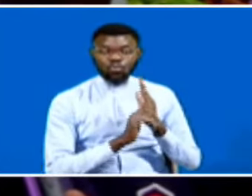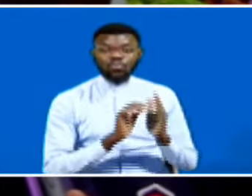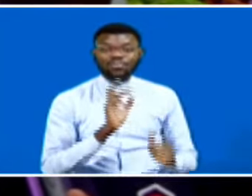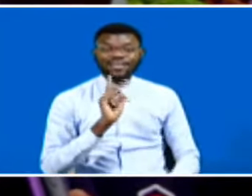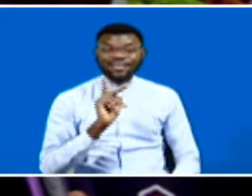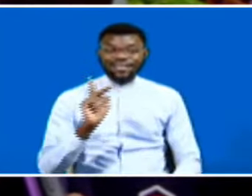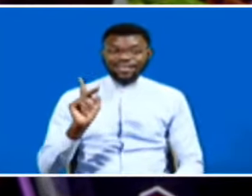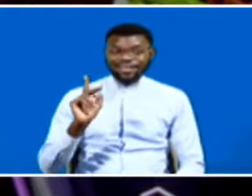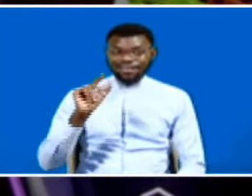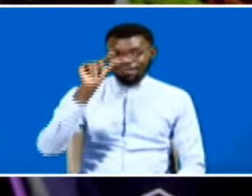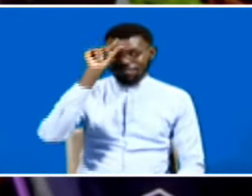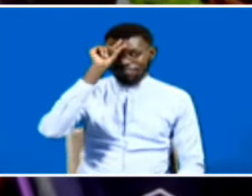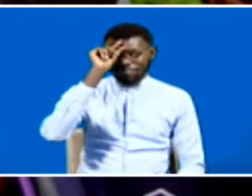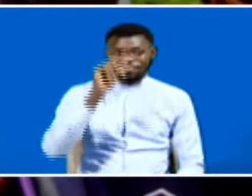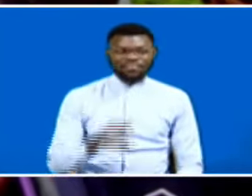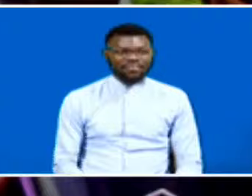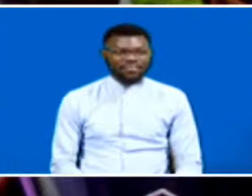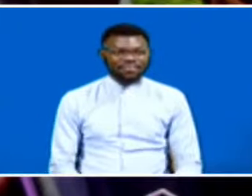of better,